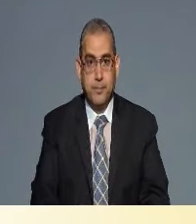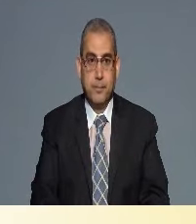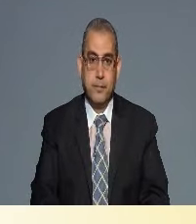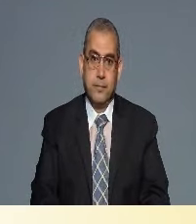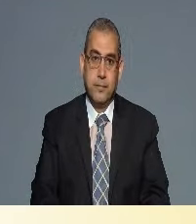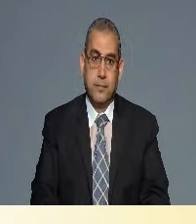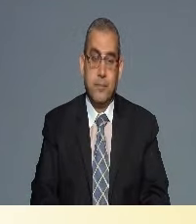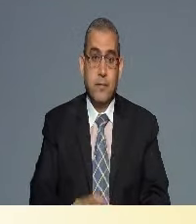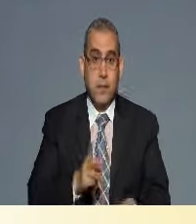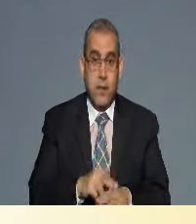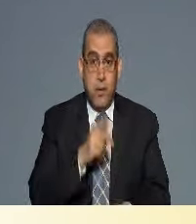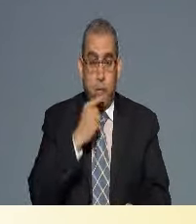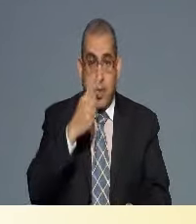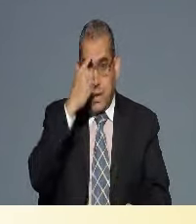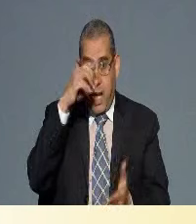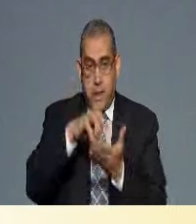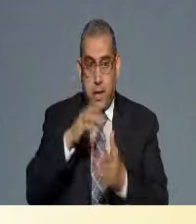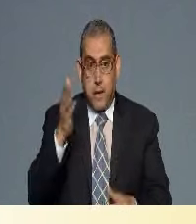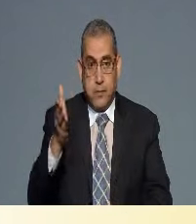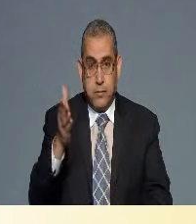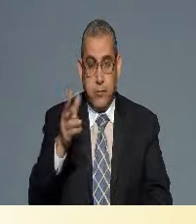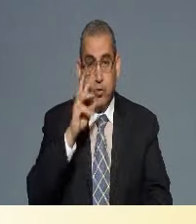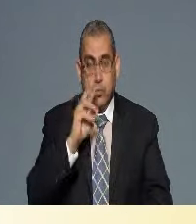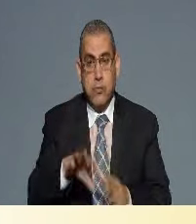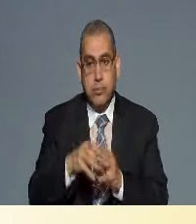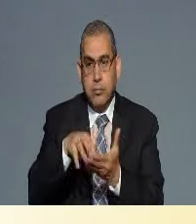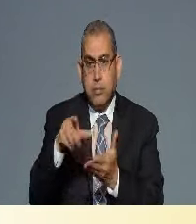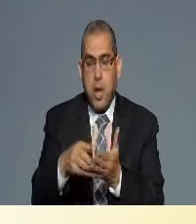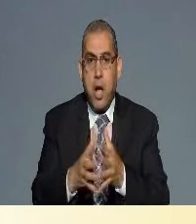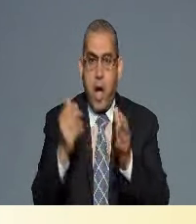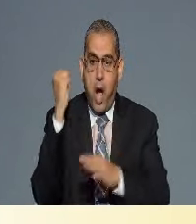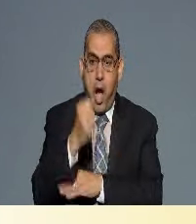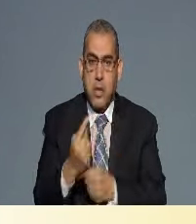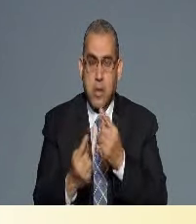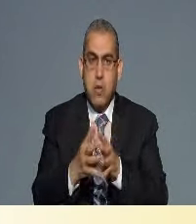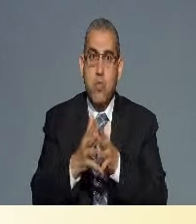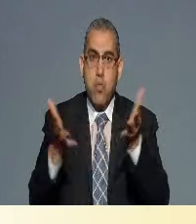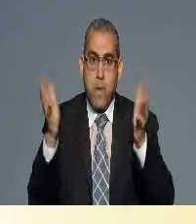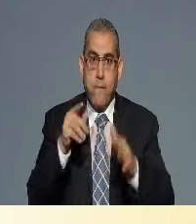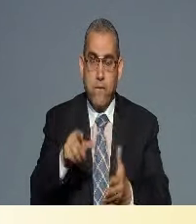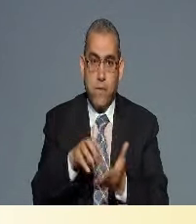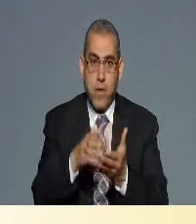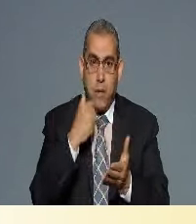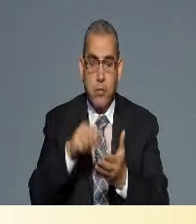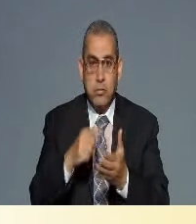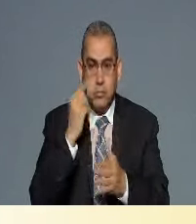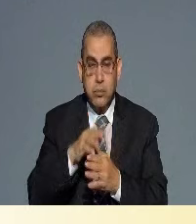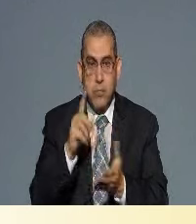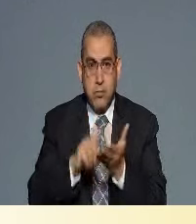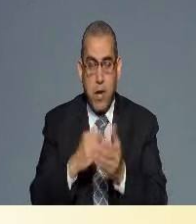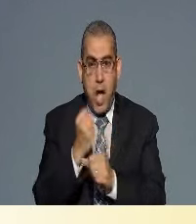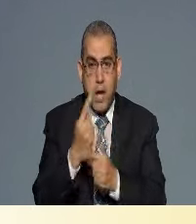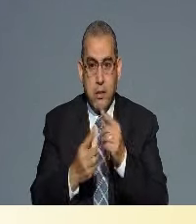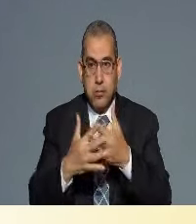قطاع السادات يا فندم، احنا هنا امام قطاع من افضل اراضي الزراعية من حيث التصنيف الحقلي ومن